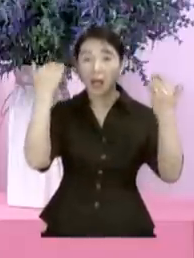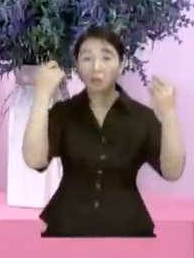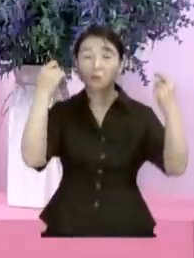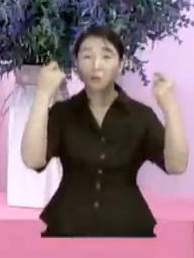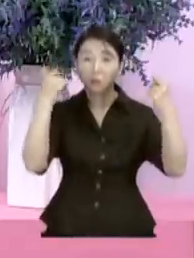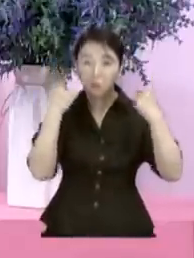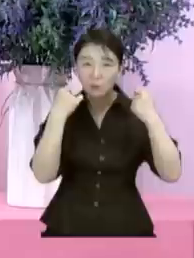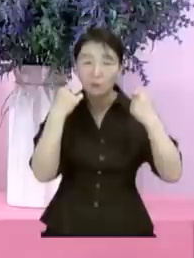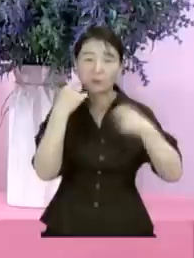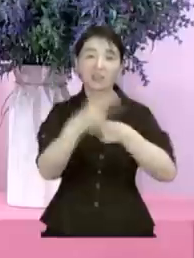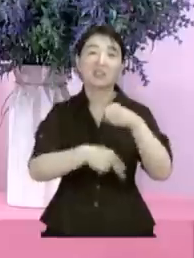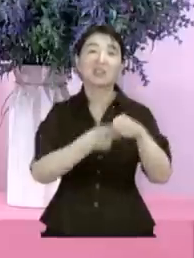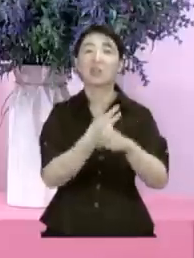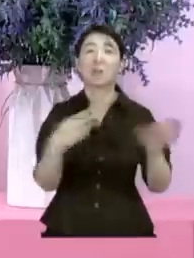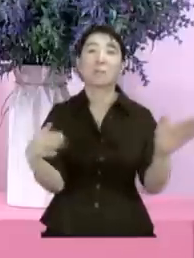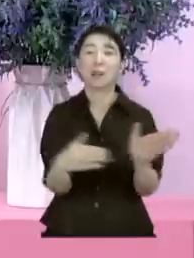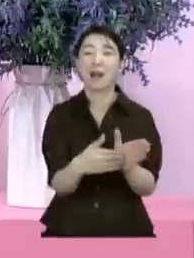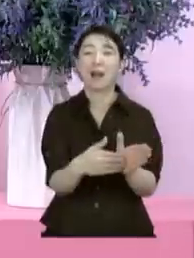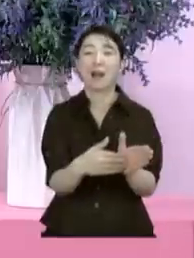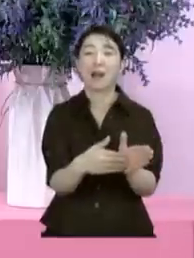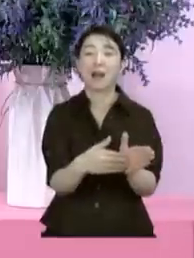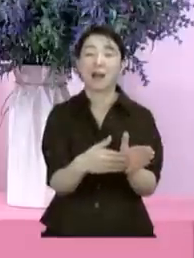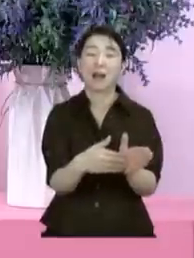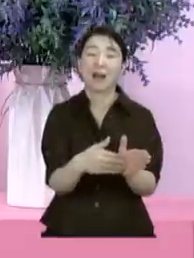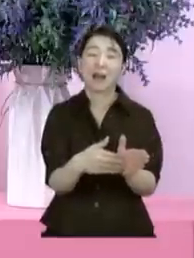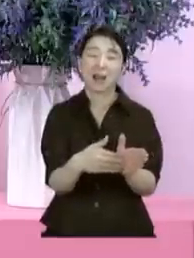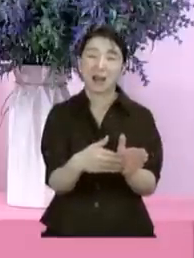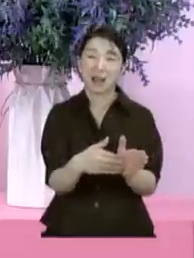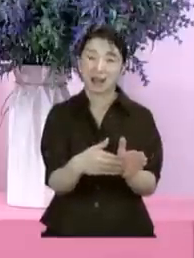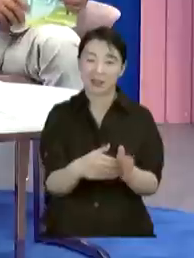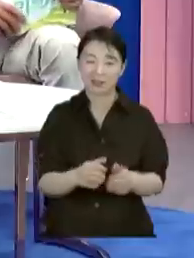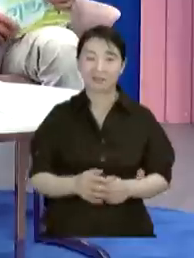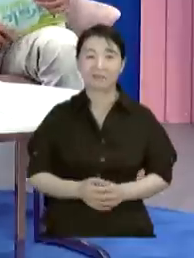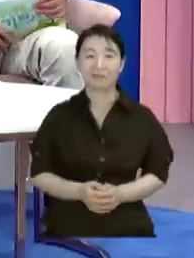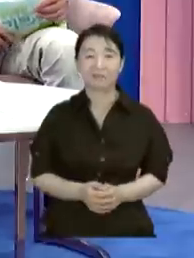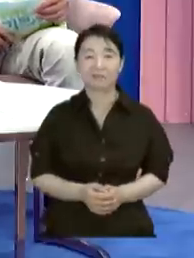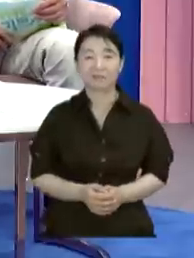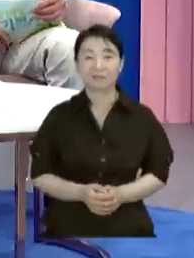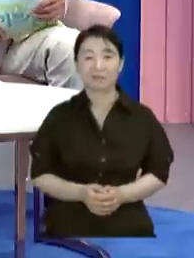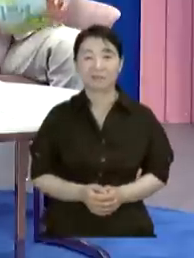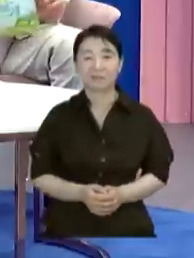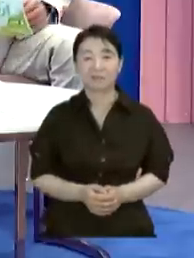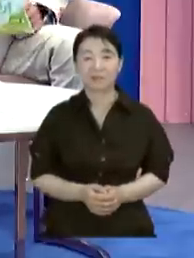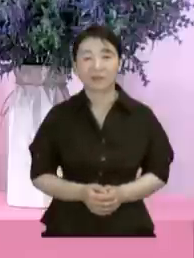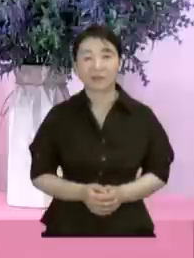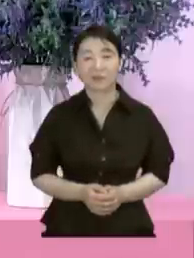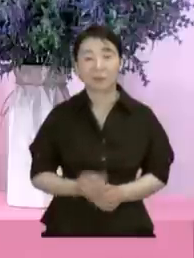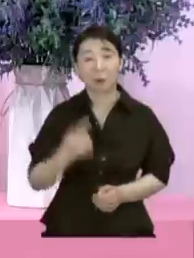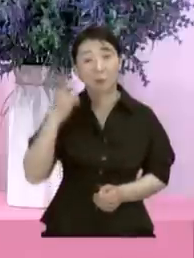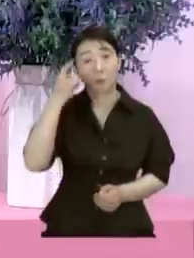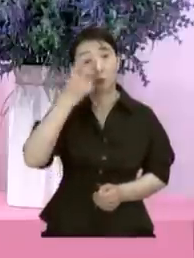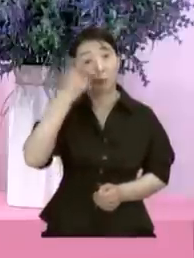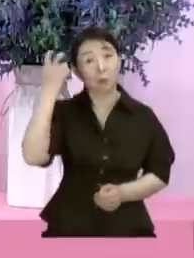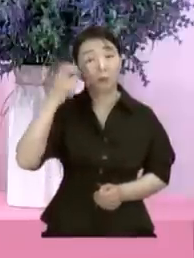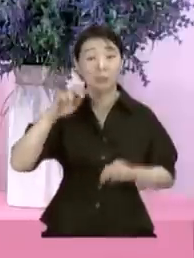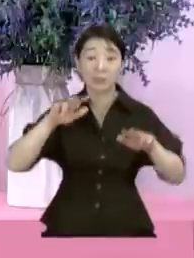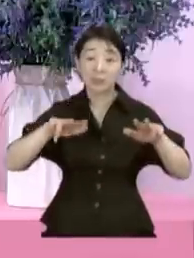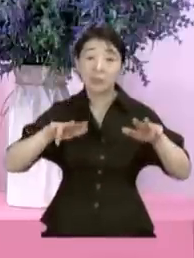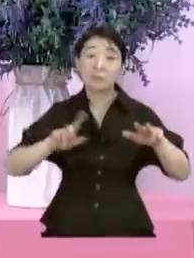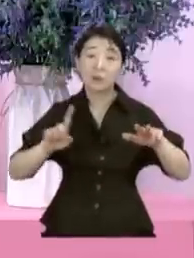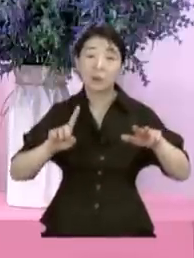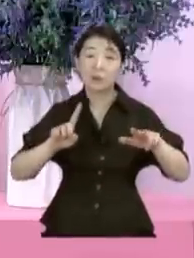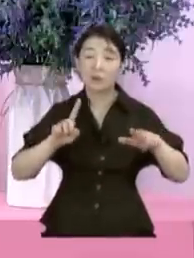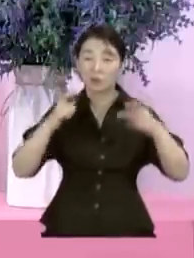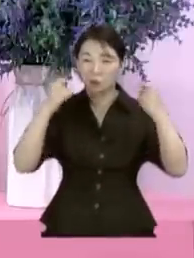2년 만에 마스터가 돼요. 2년 만에? 초중고를 2년 만에? 2년 만에. 야 진짜 머리가 좋고. 지금은? 졸업을